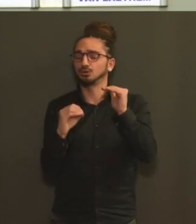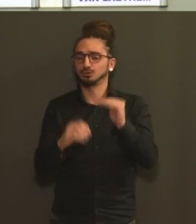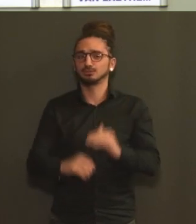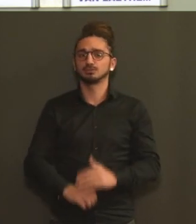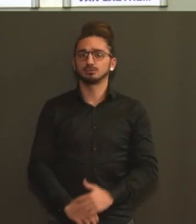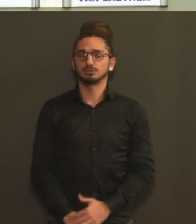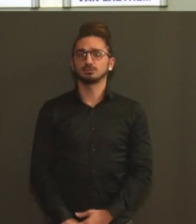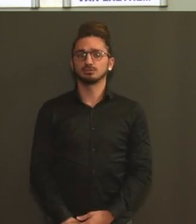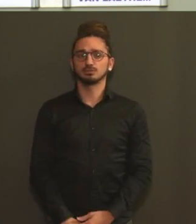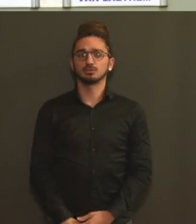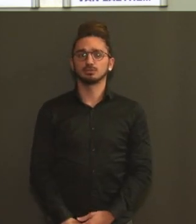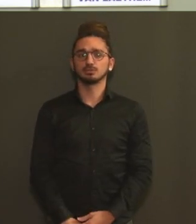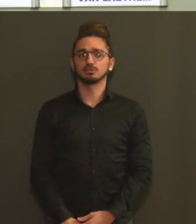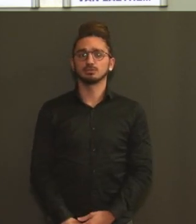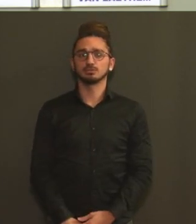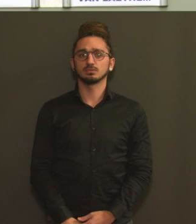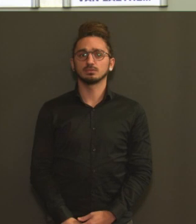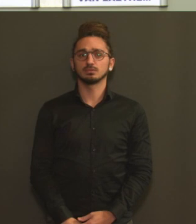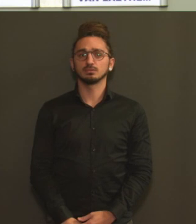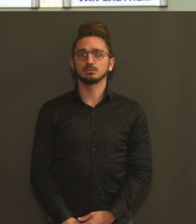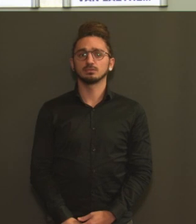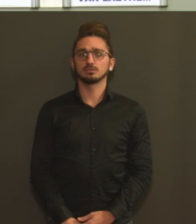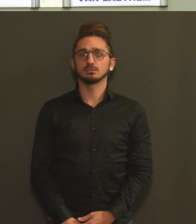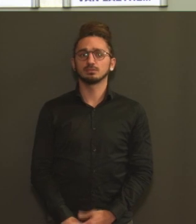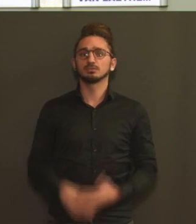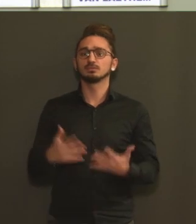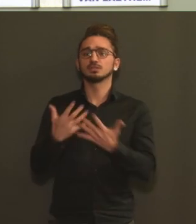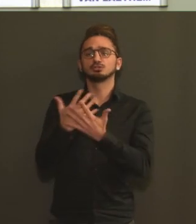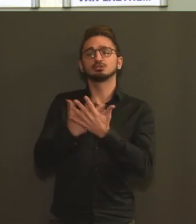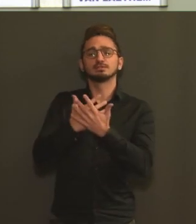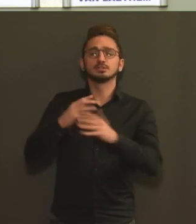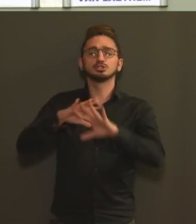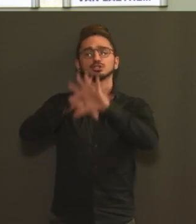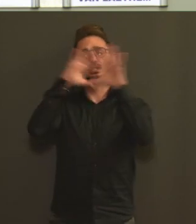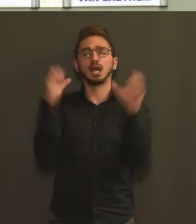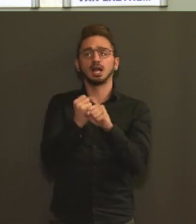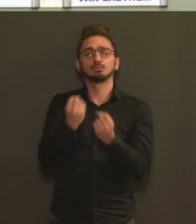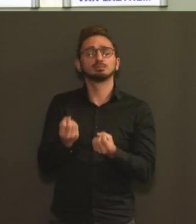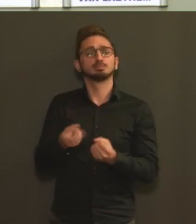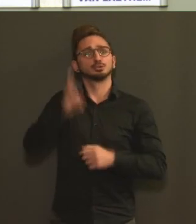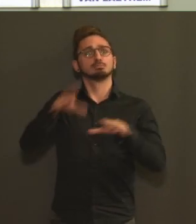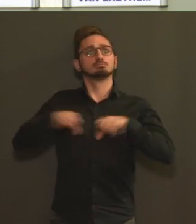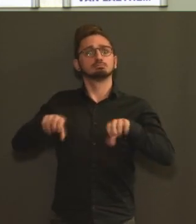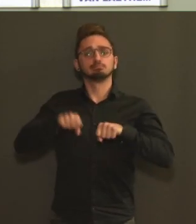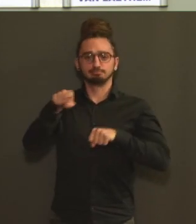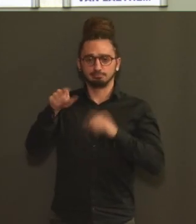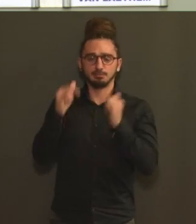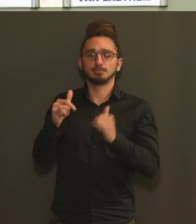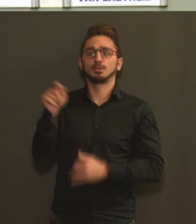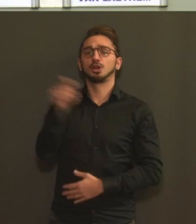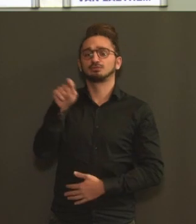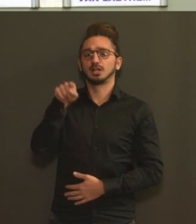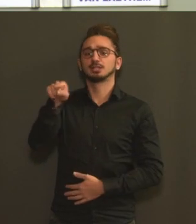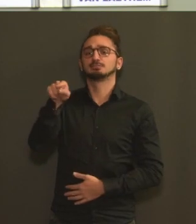absolu, c'est toujours actuellement la province d'Anvers qui a le plus grand nombre de cas, 359 cas par jour,